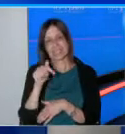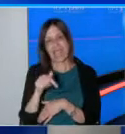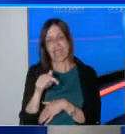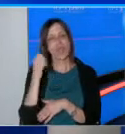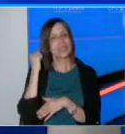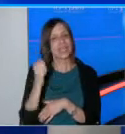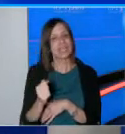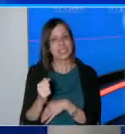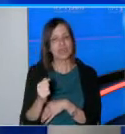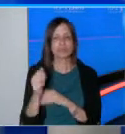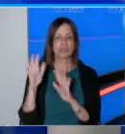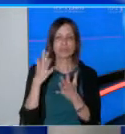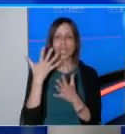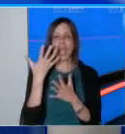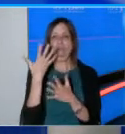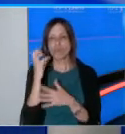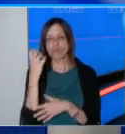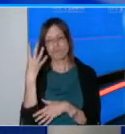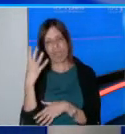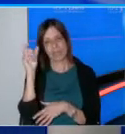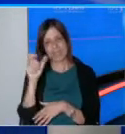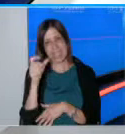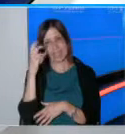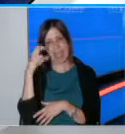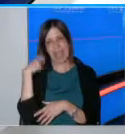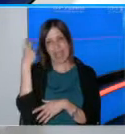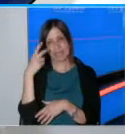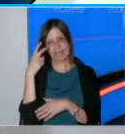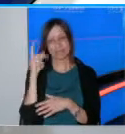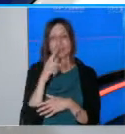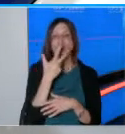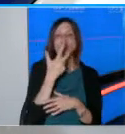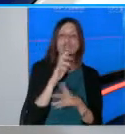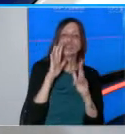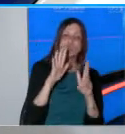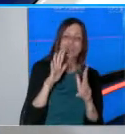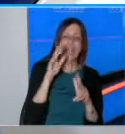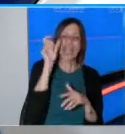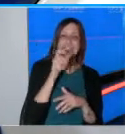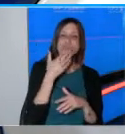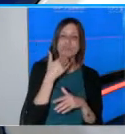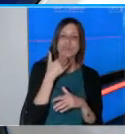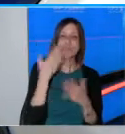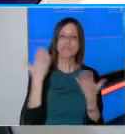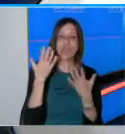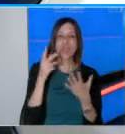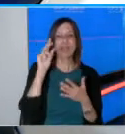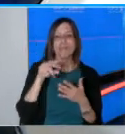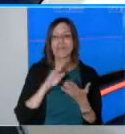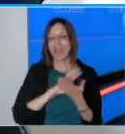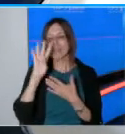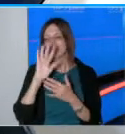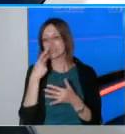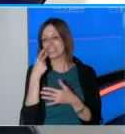ישראל נרצחו כ-54 אזרחים ערבים, לעומת 38 אזרחים יהודים. מה קורה מ-2014 אם